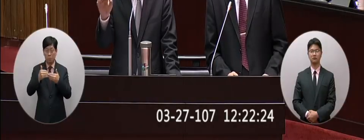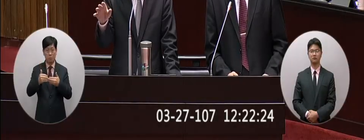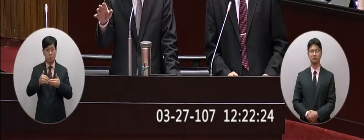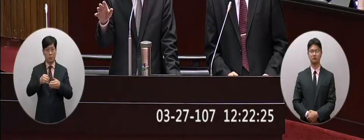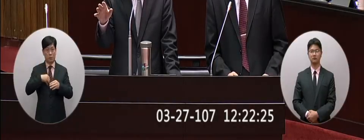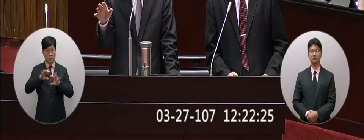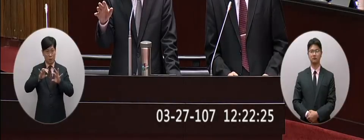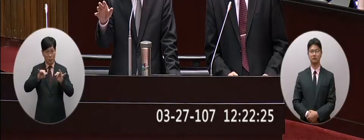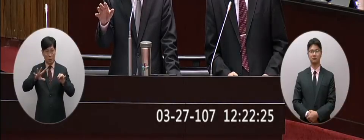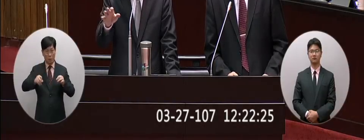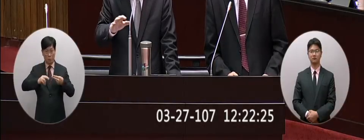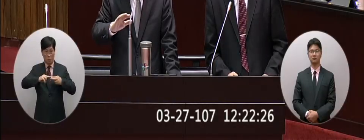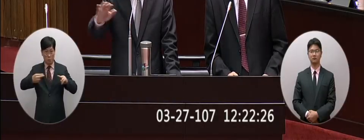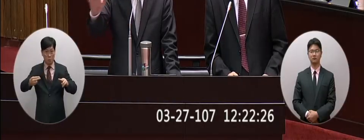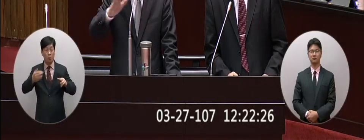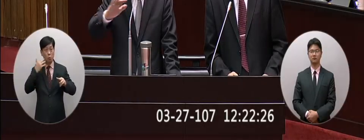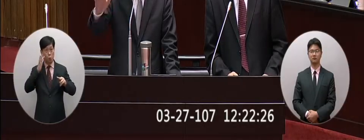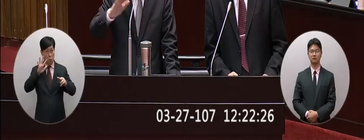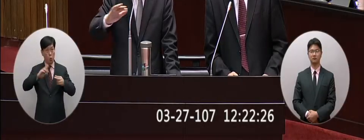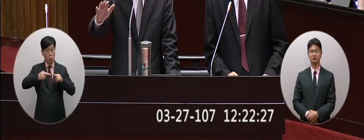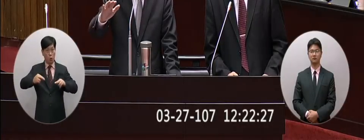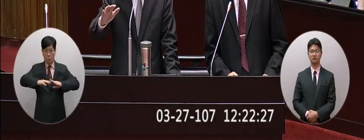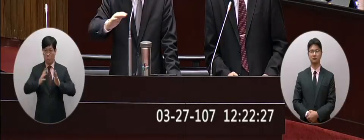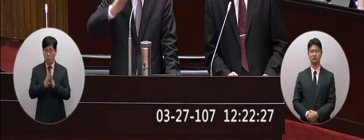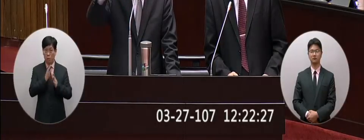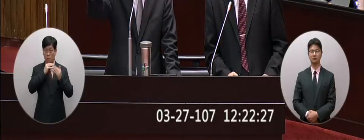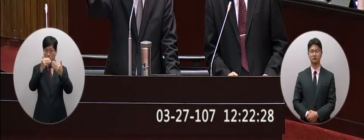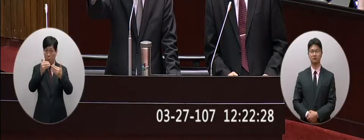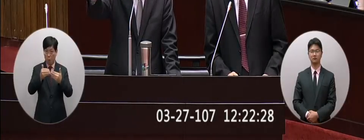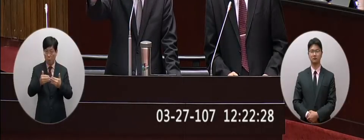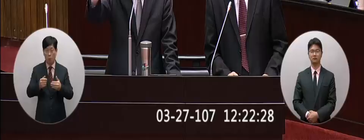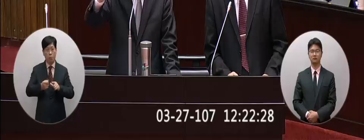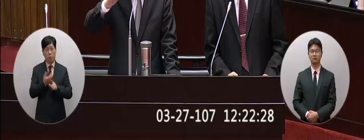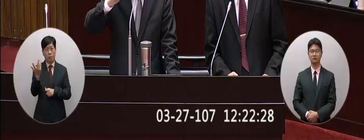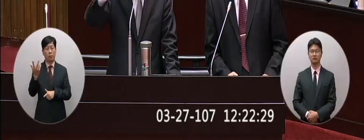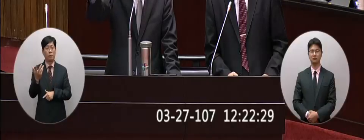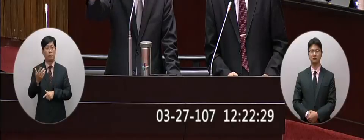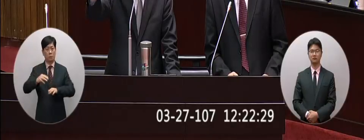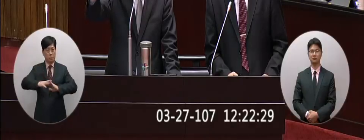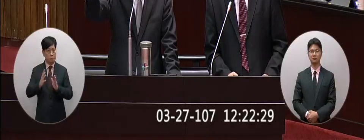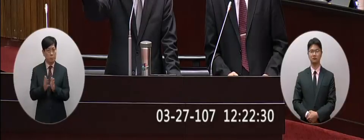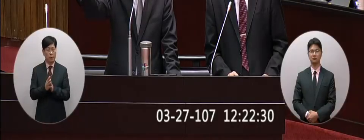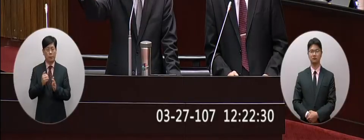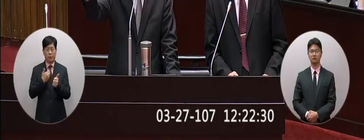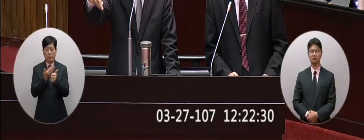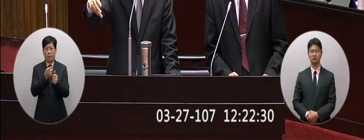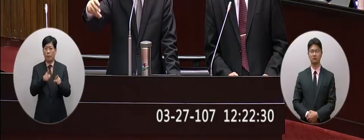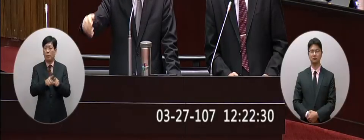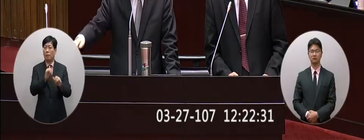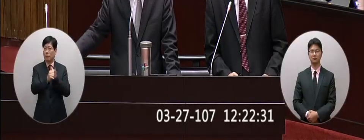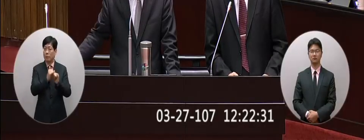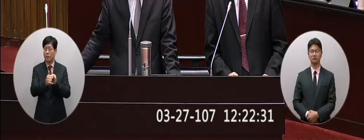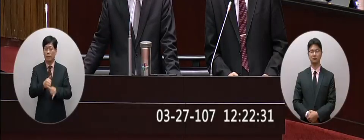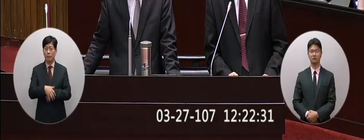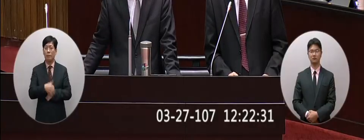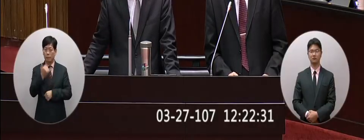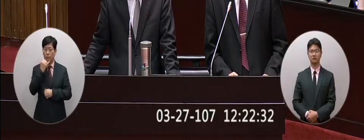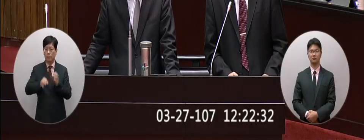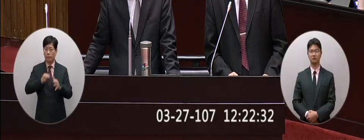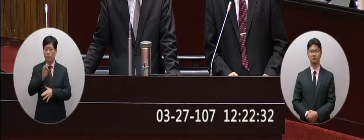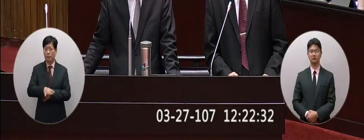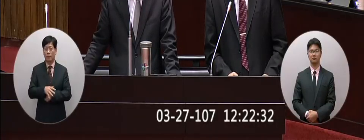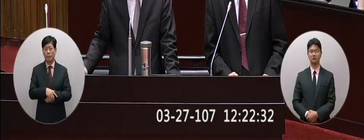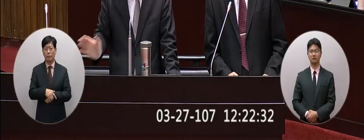有没有馈限。那有馈限，我们就一批批对，然后公告，然后开放给民间、啊、来投